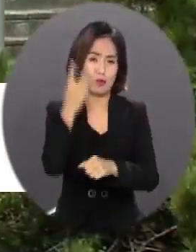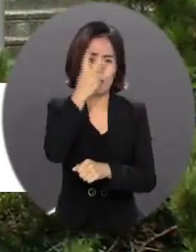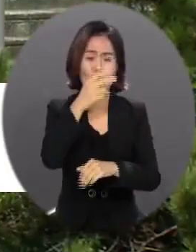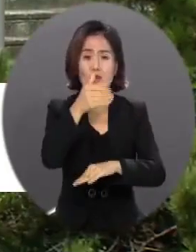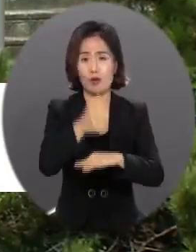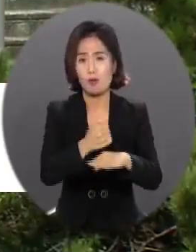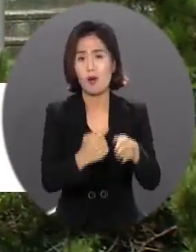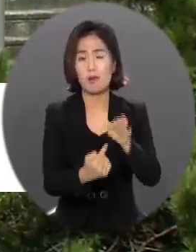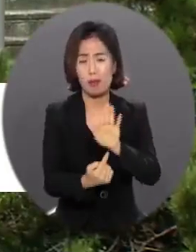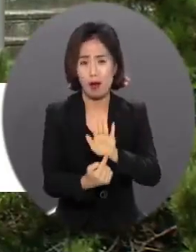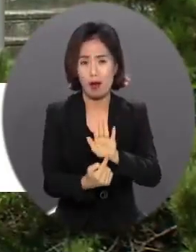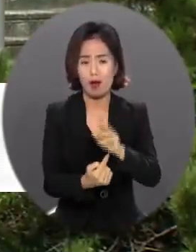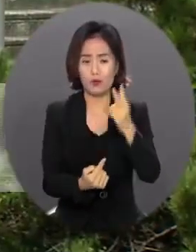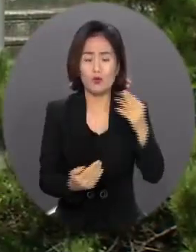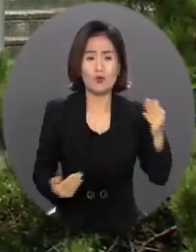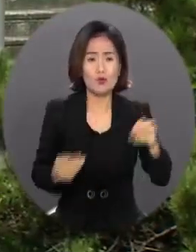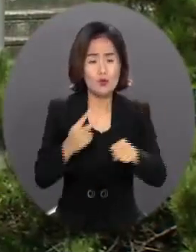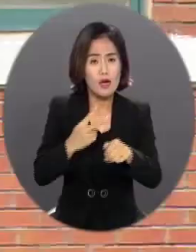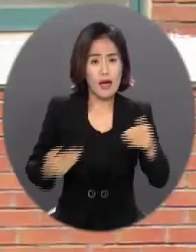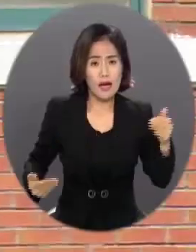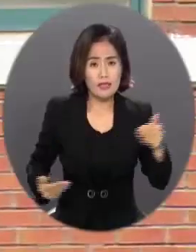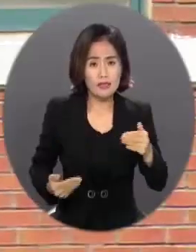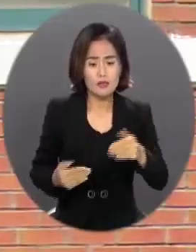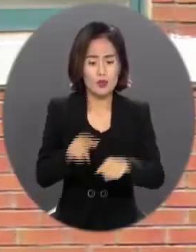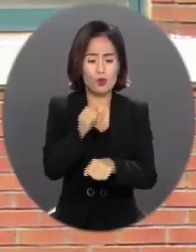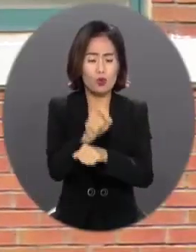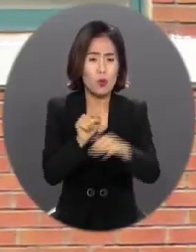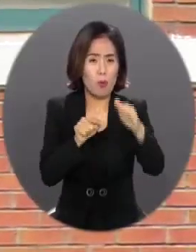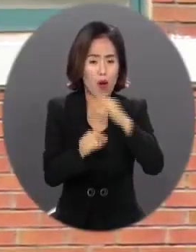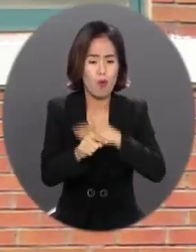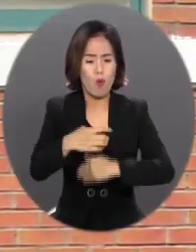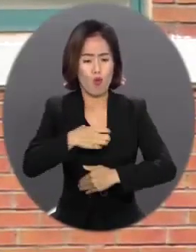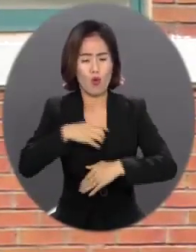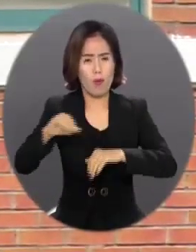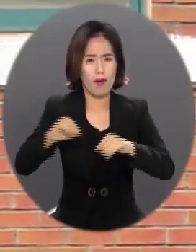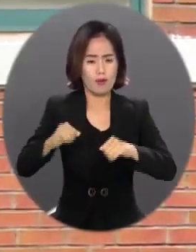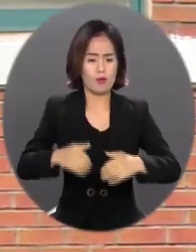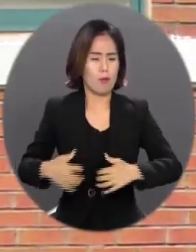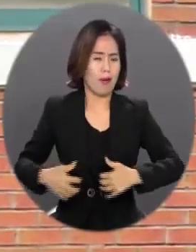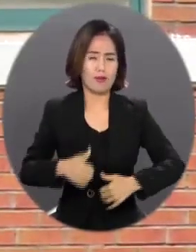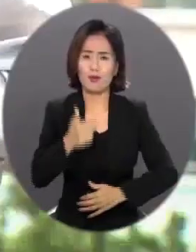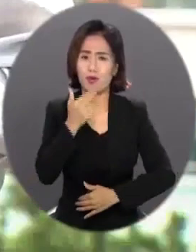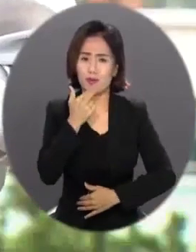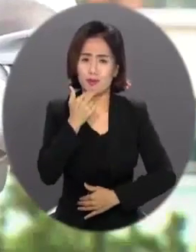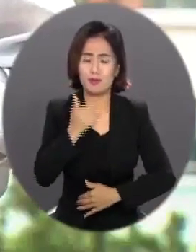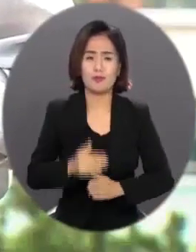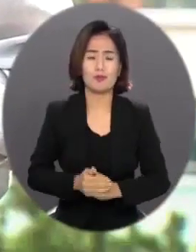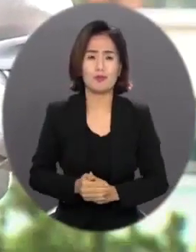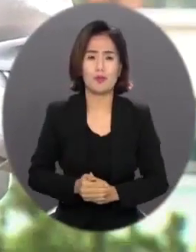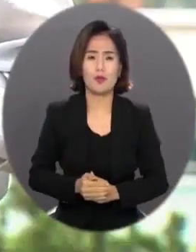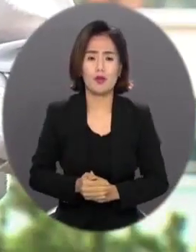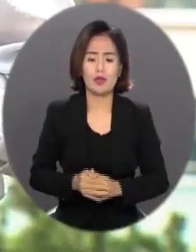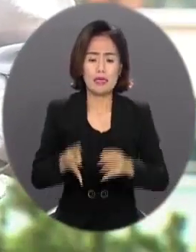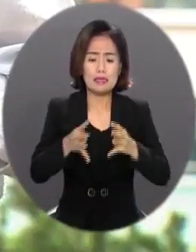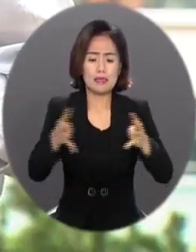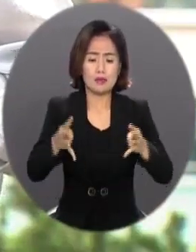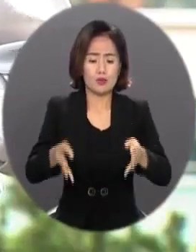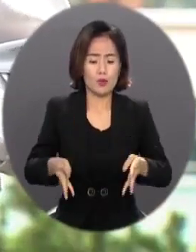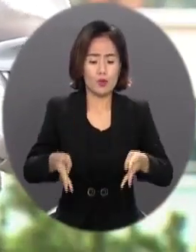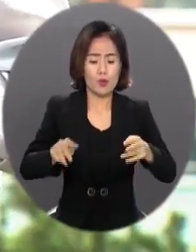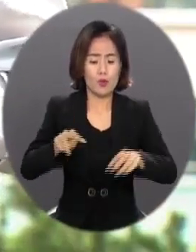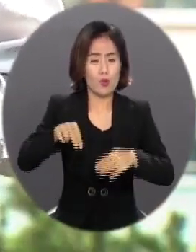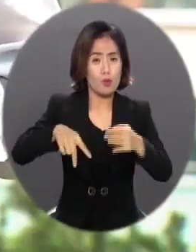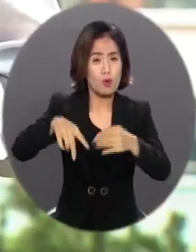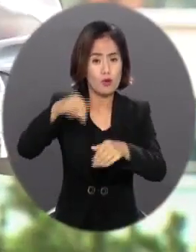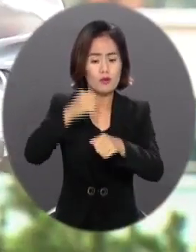조사됐습니다. 두 사람은 교무실 침입을 위해 위험천만한 행동도 주저하지 않았습니다. 4층으로 올라간 두 학생은